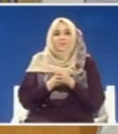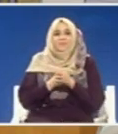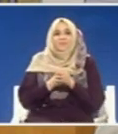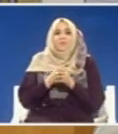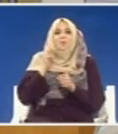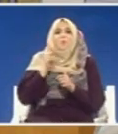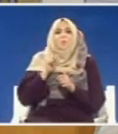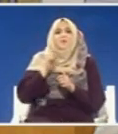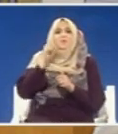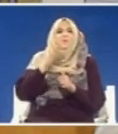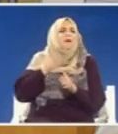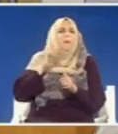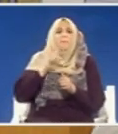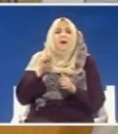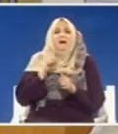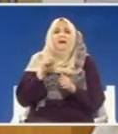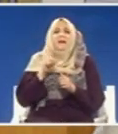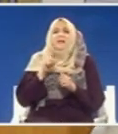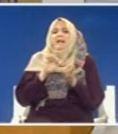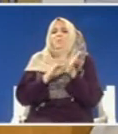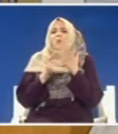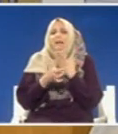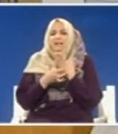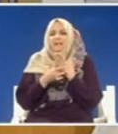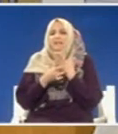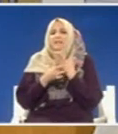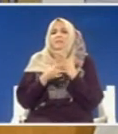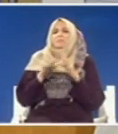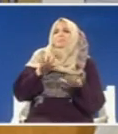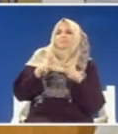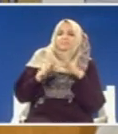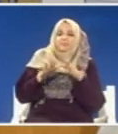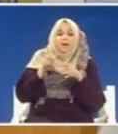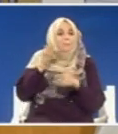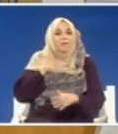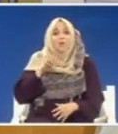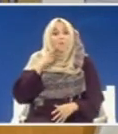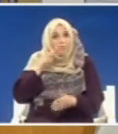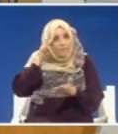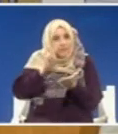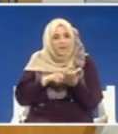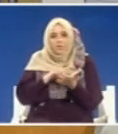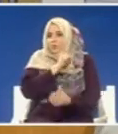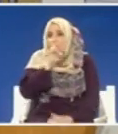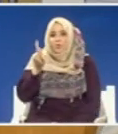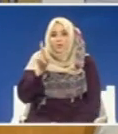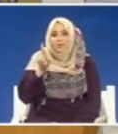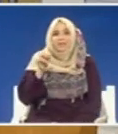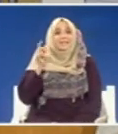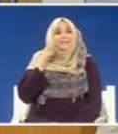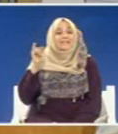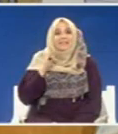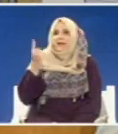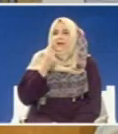يحب الشك ولا يحب الريب ولا يحب النفاق، يحب الصدق واليقين. فلذلك إذا قال